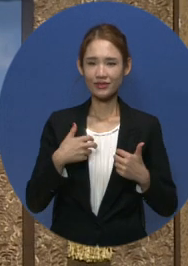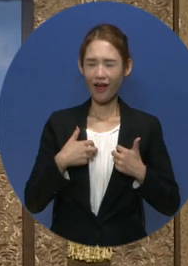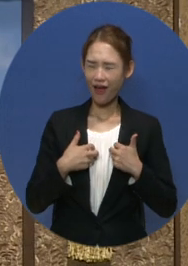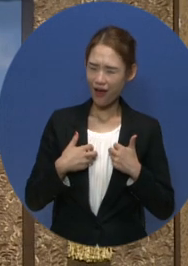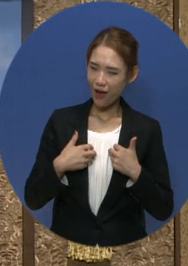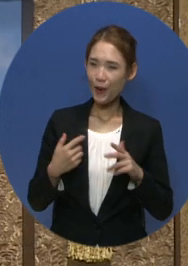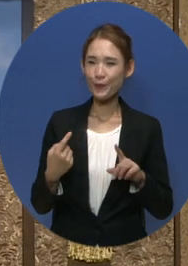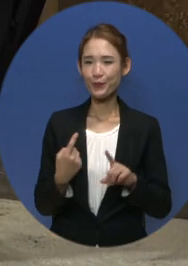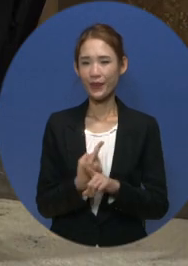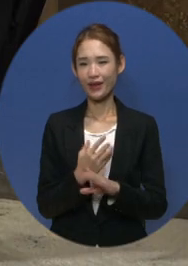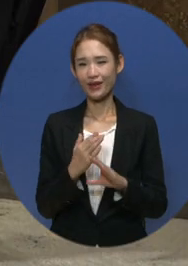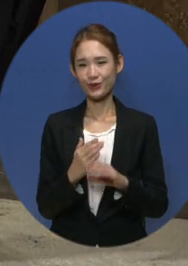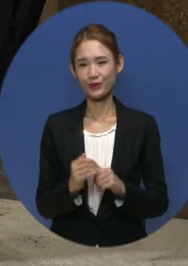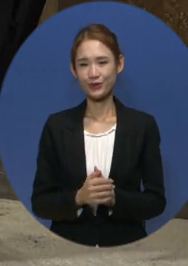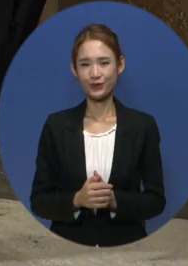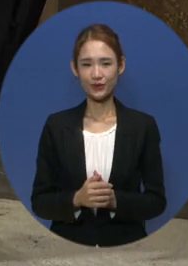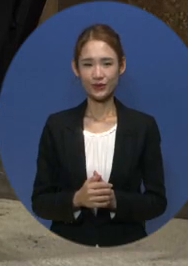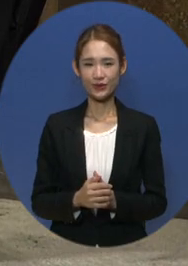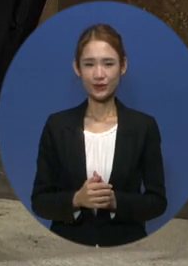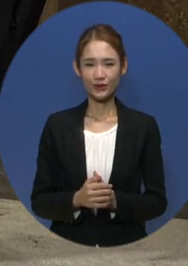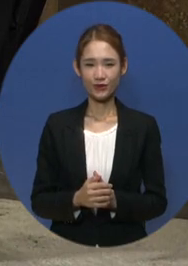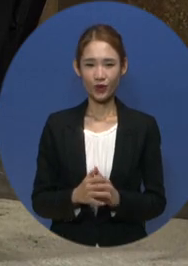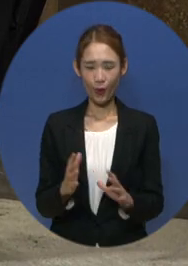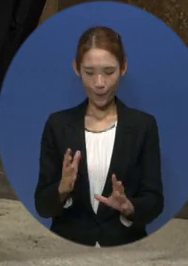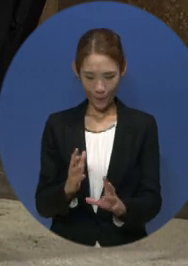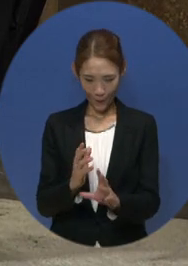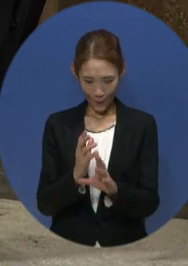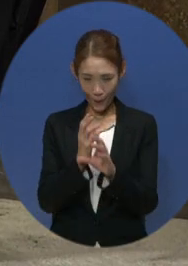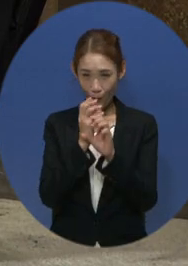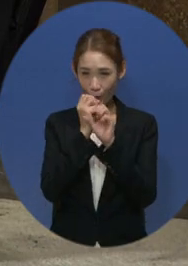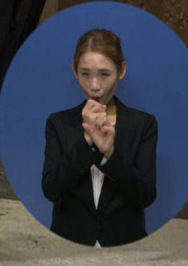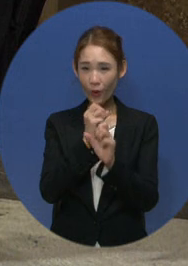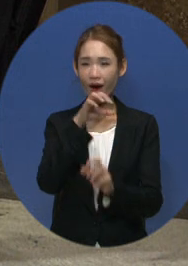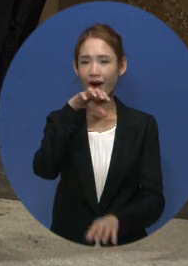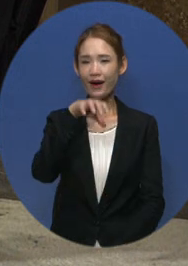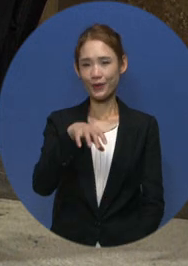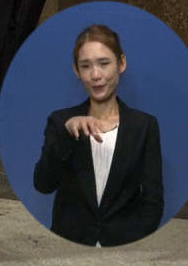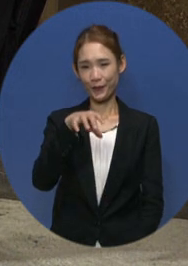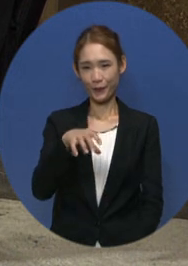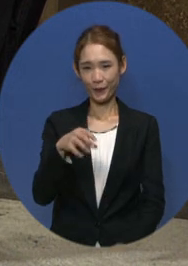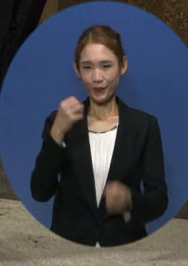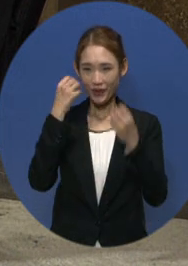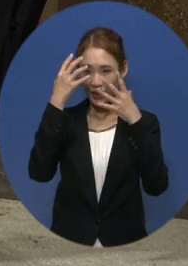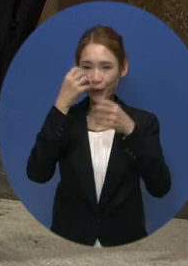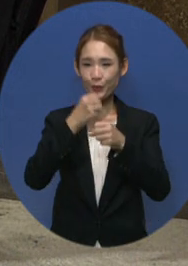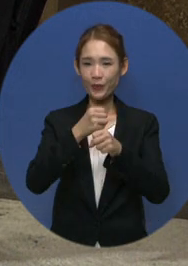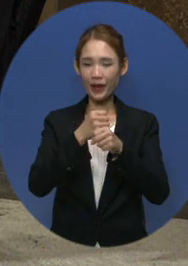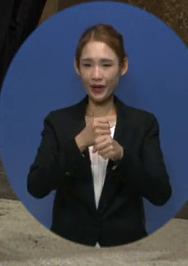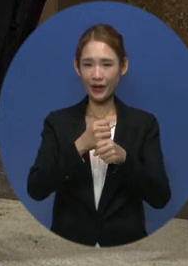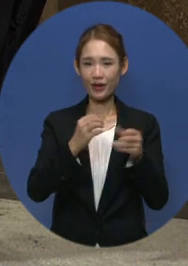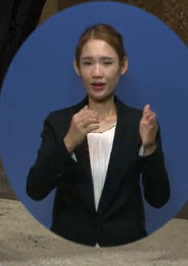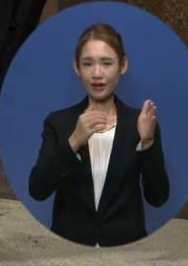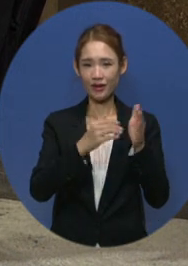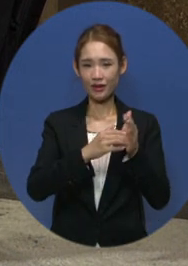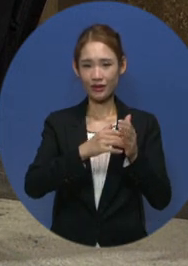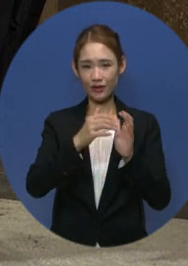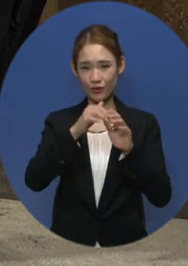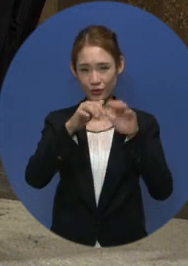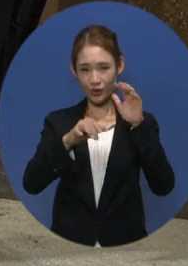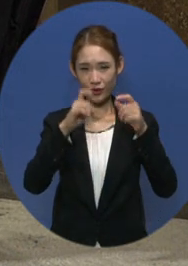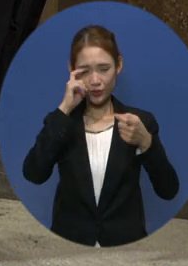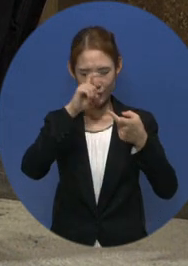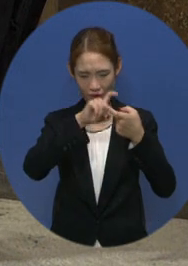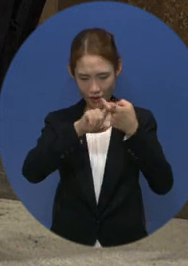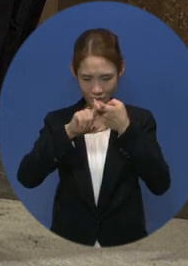있습니다. 그러니까요. 네. 또 이제 이 복합적인 공간이 또 탄생이 네네. 된 거다 보니까 네네. 또 그 동네 주민분들께서도 네네.